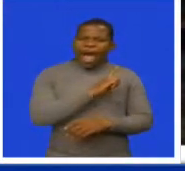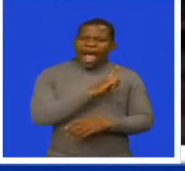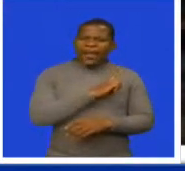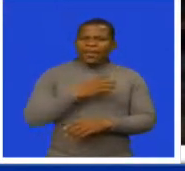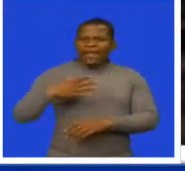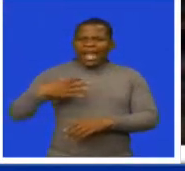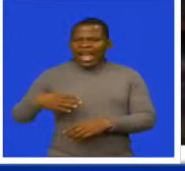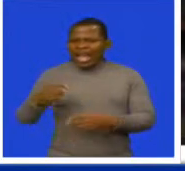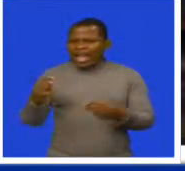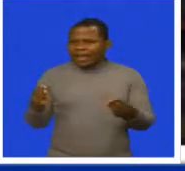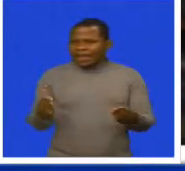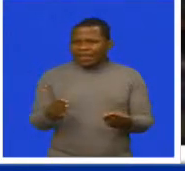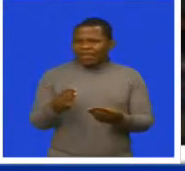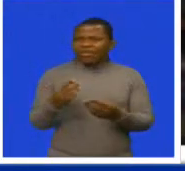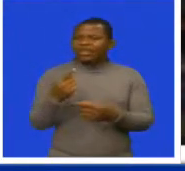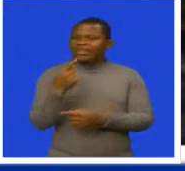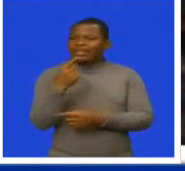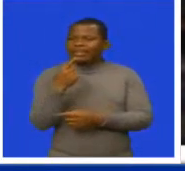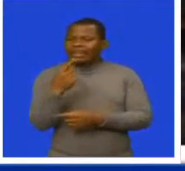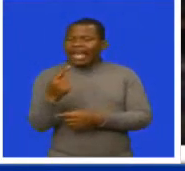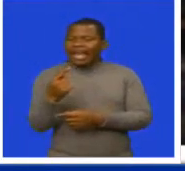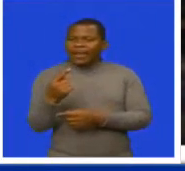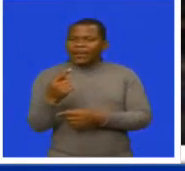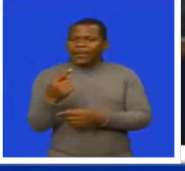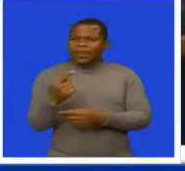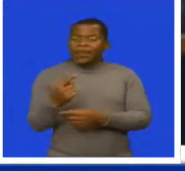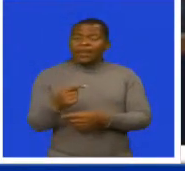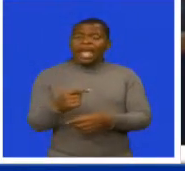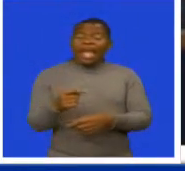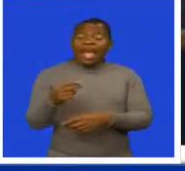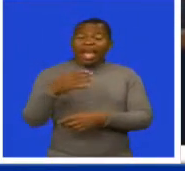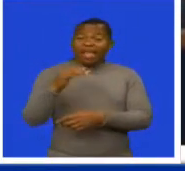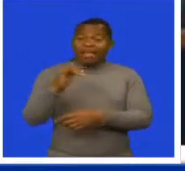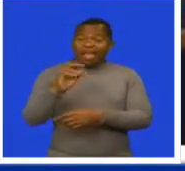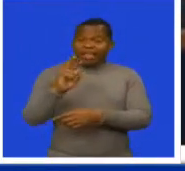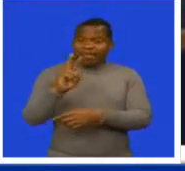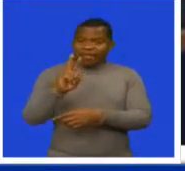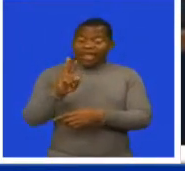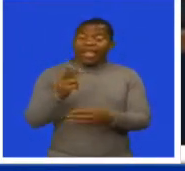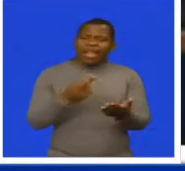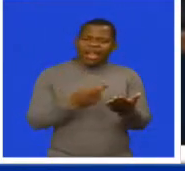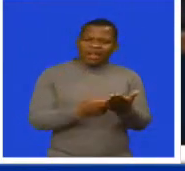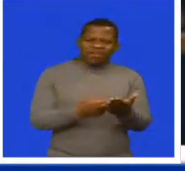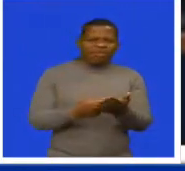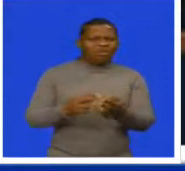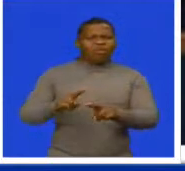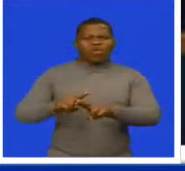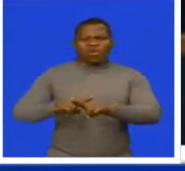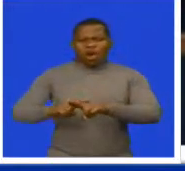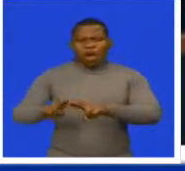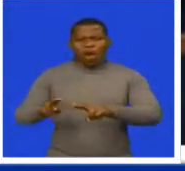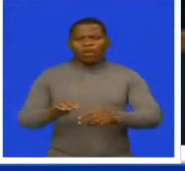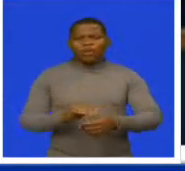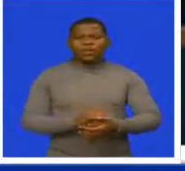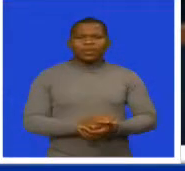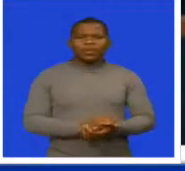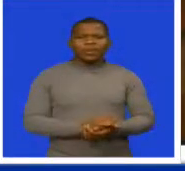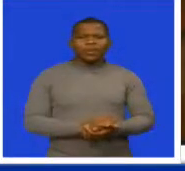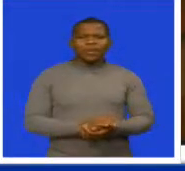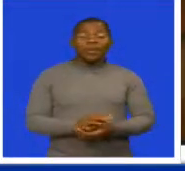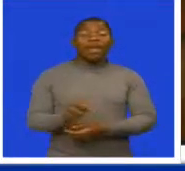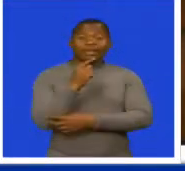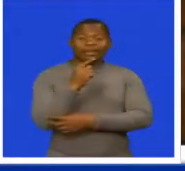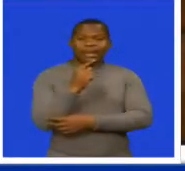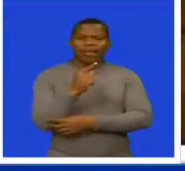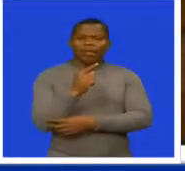ngenxa yetimfundziso ngeligciwane le-HIV. Mengameli wenhlangano yabothishela nhloko welcome Mhlanga uthi de bayayikhathalela impilo